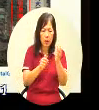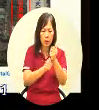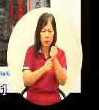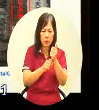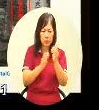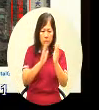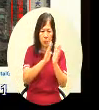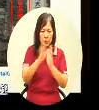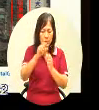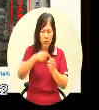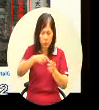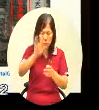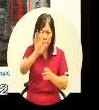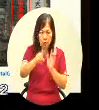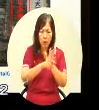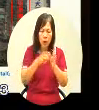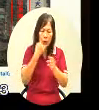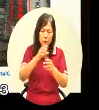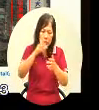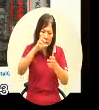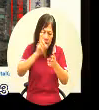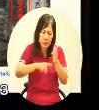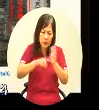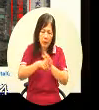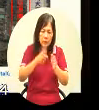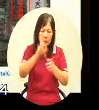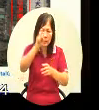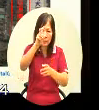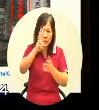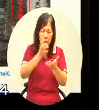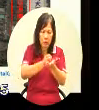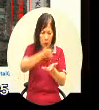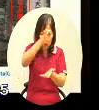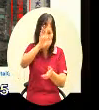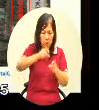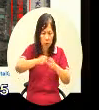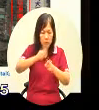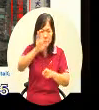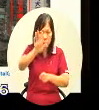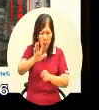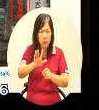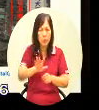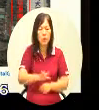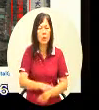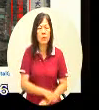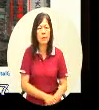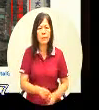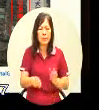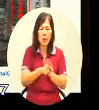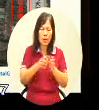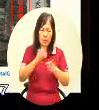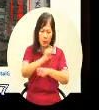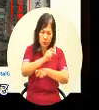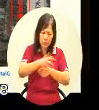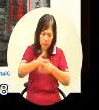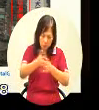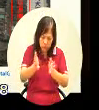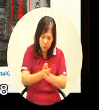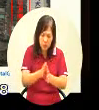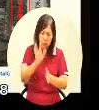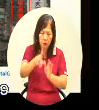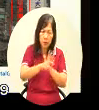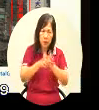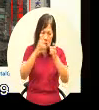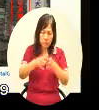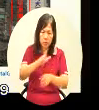去，听说初步是一个12楼的规划啦，那里面有一些相关的这个机关设施啦，也许会，然后一些